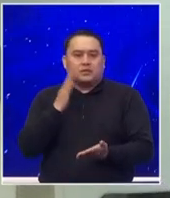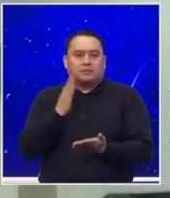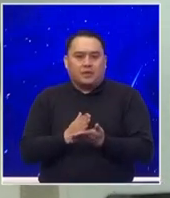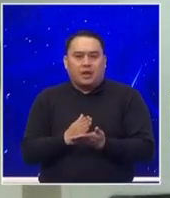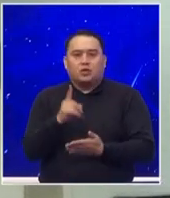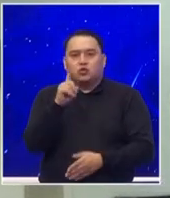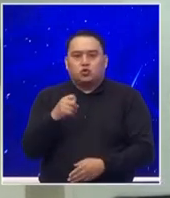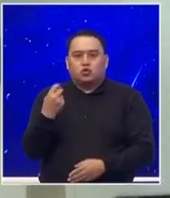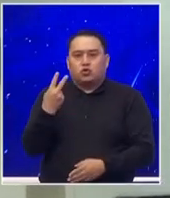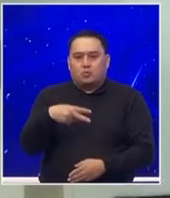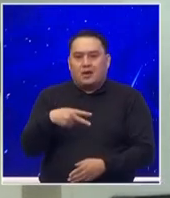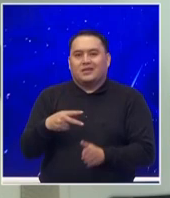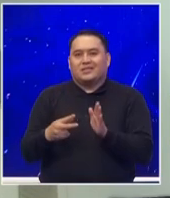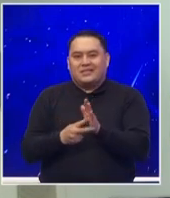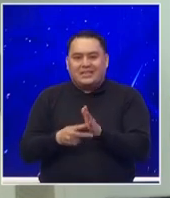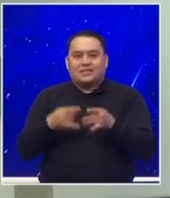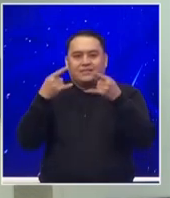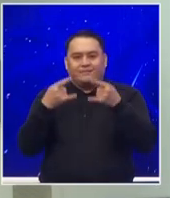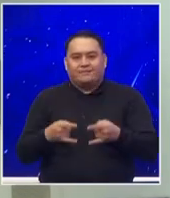бұл 128 срездік